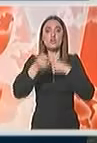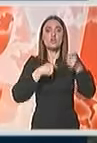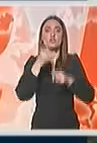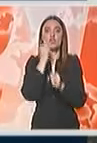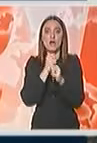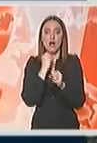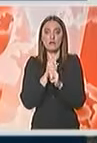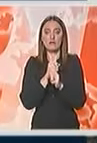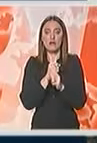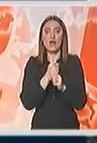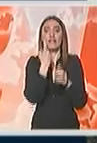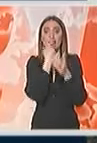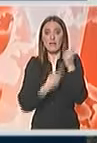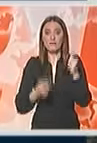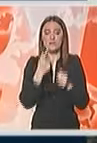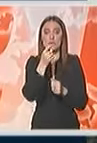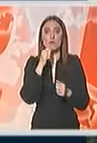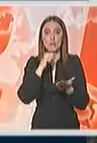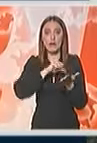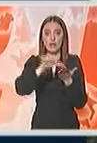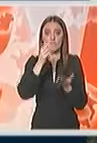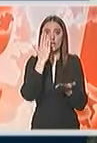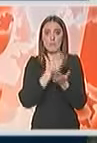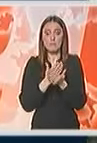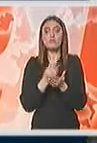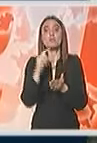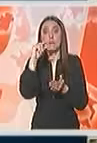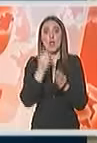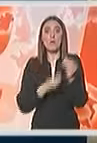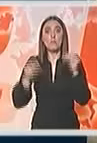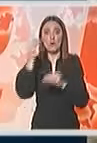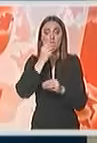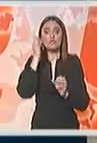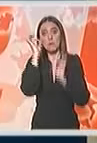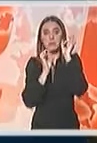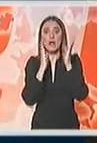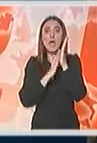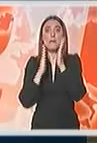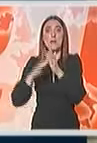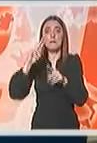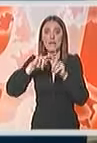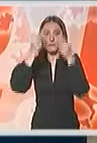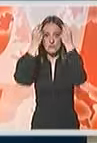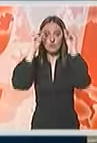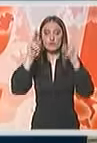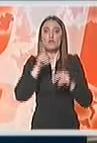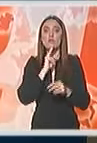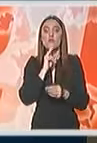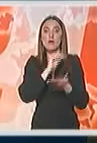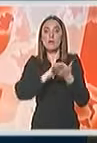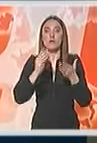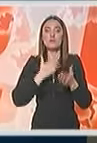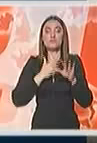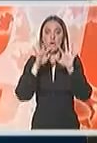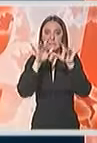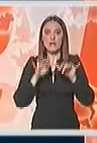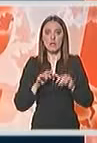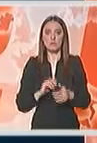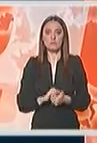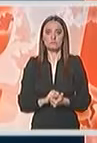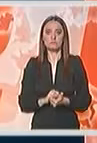rada. Deficit tekućih plaćanja biće blago povećan, prognozirao je MMF u saopštenju koje je objavio na svom sajtu.